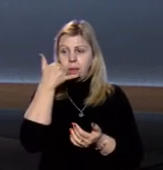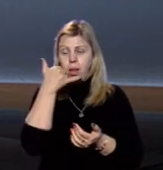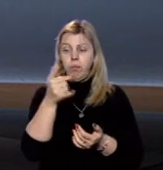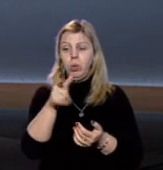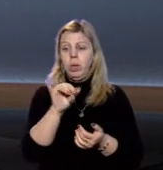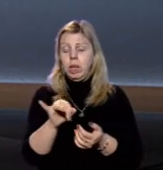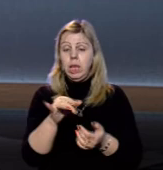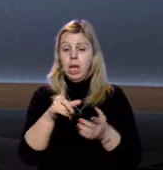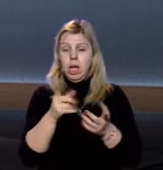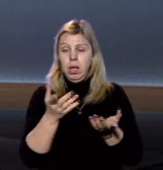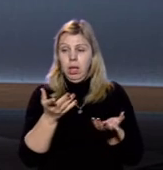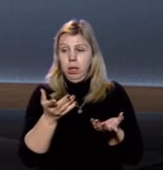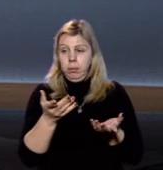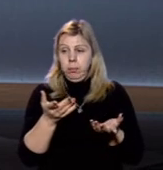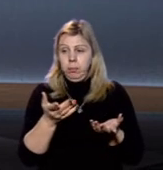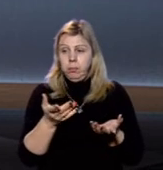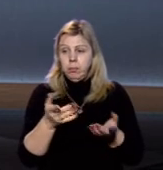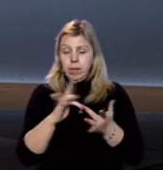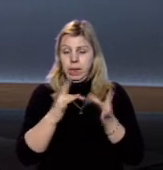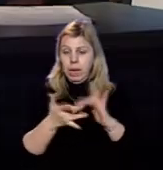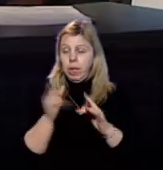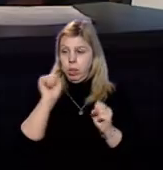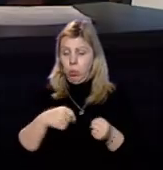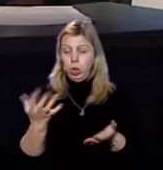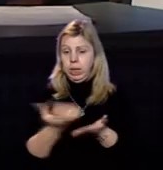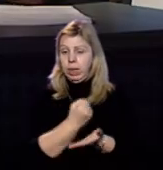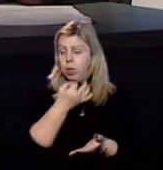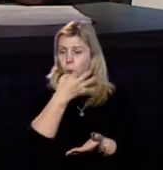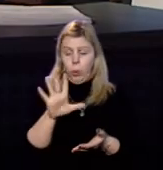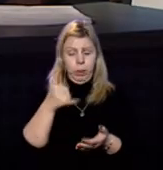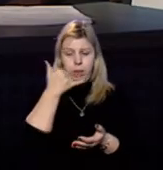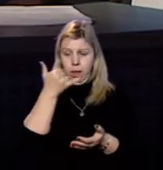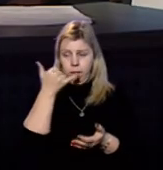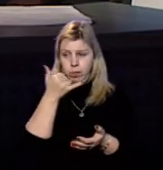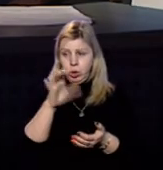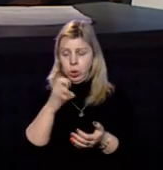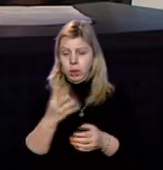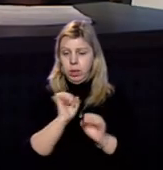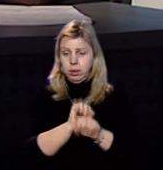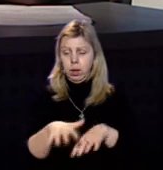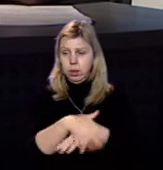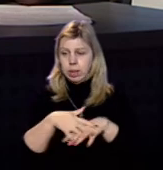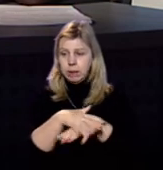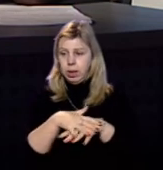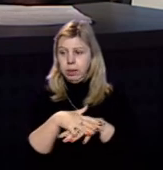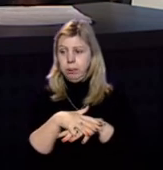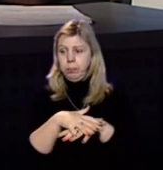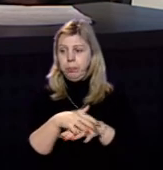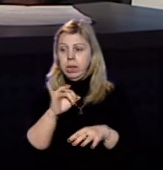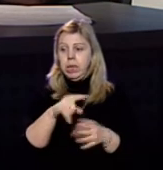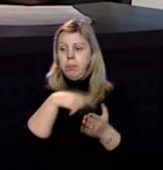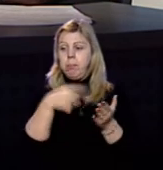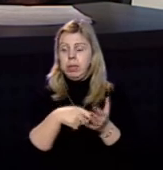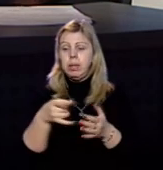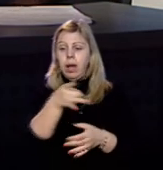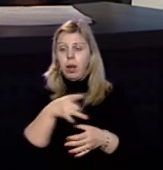і, в принципі, в інтернеті можна знайти будь-який номер телефону і органу соціального захисту населення і міста,